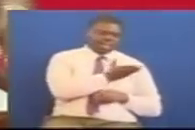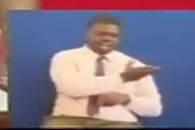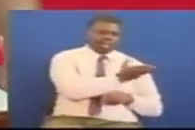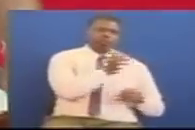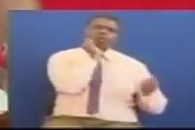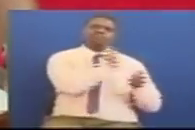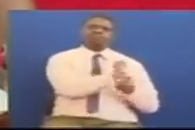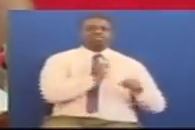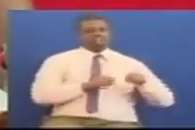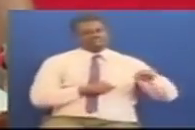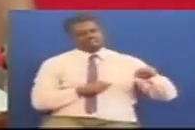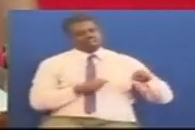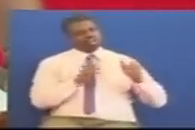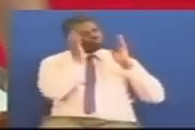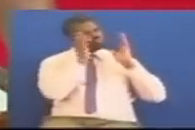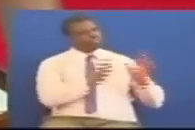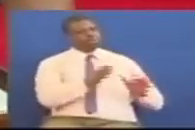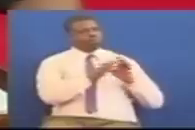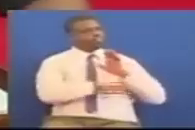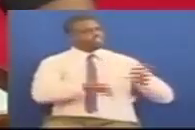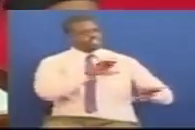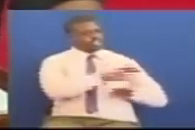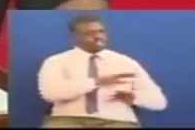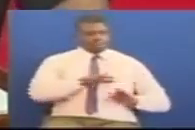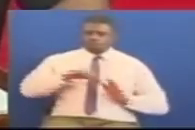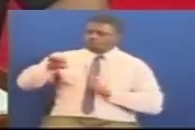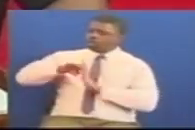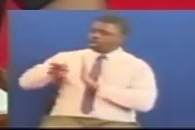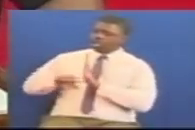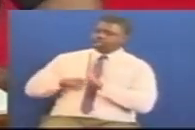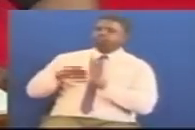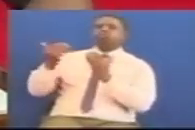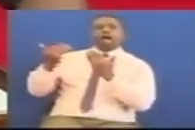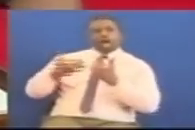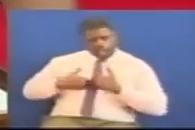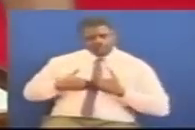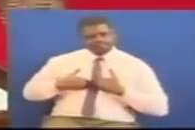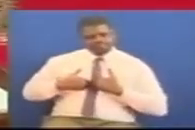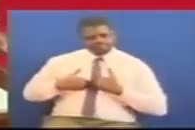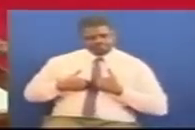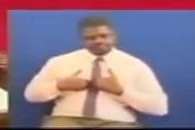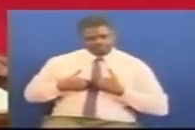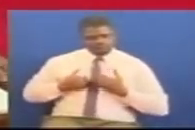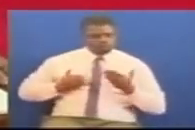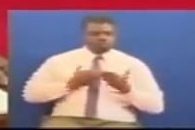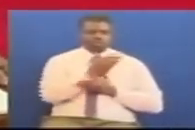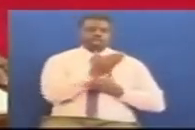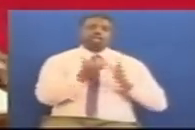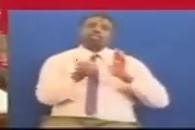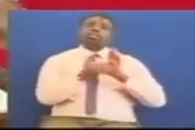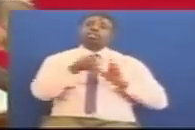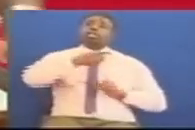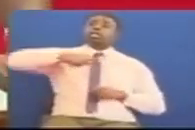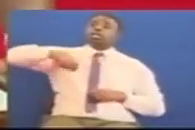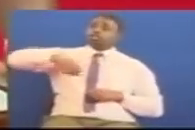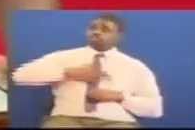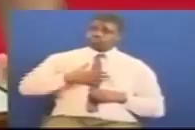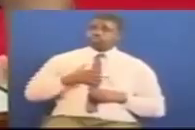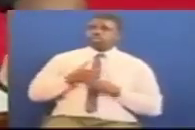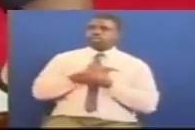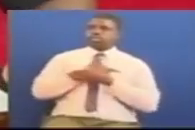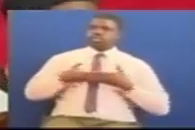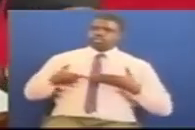kuwafunga magerezani? Mheshimiwa mwenyekiti, tunao utaratibu wa kupitia sheria yetu ambayo